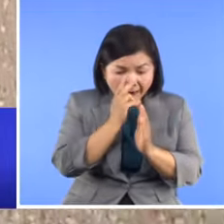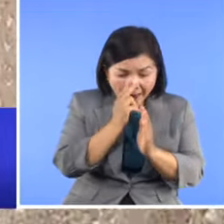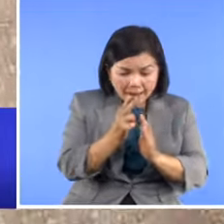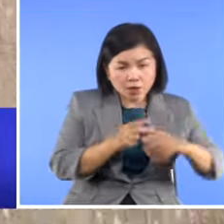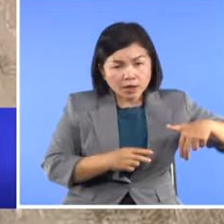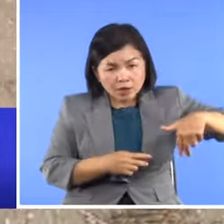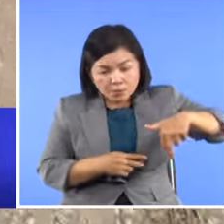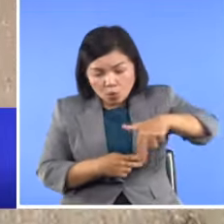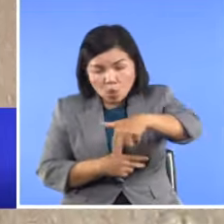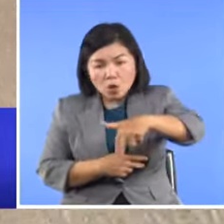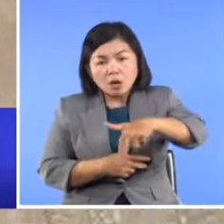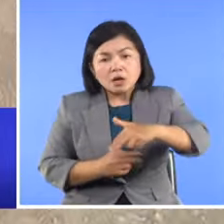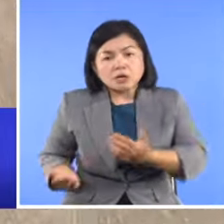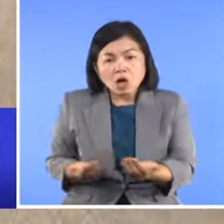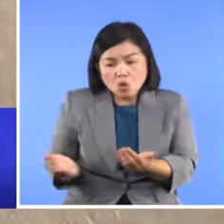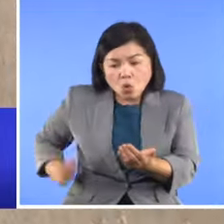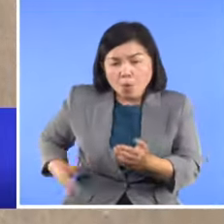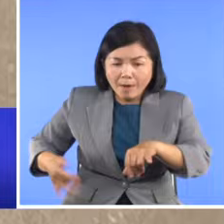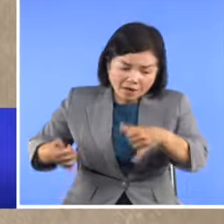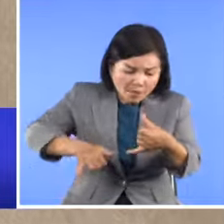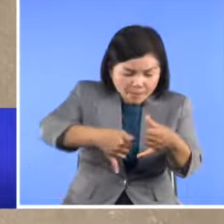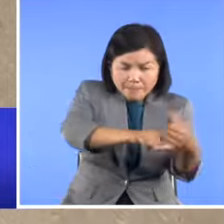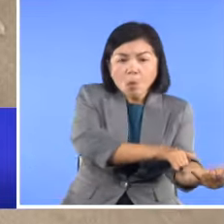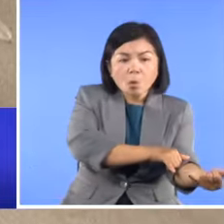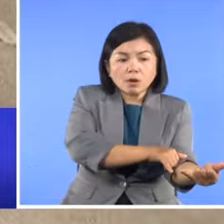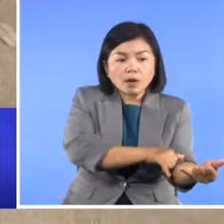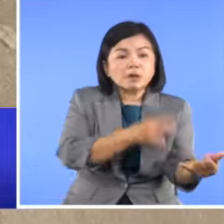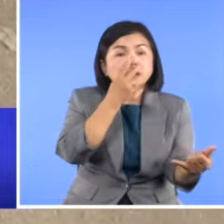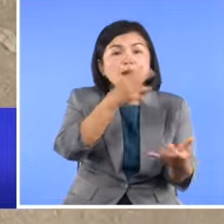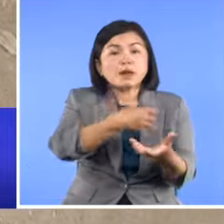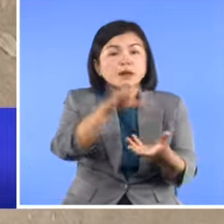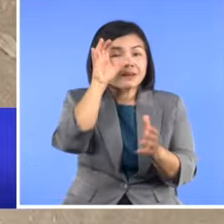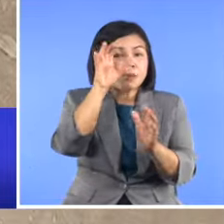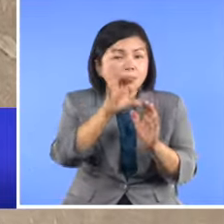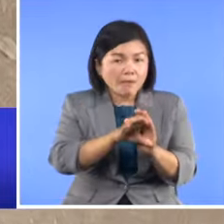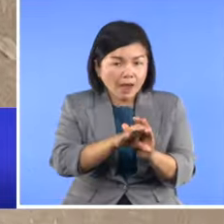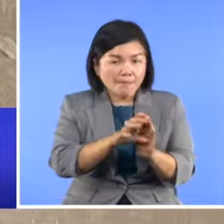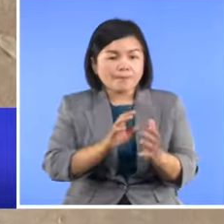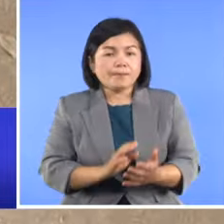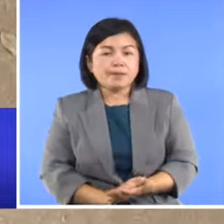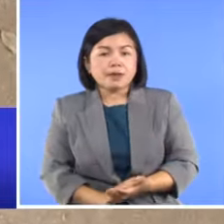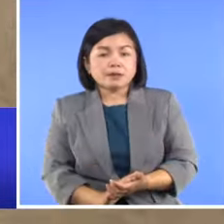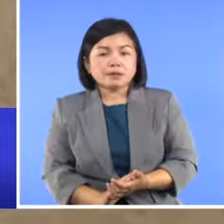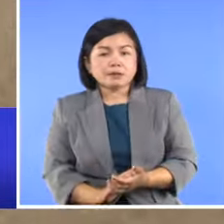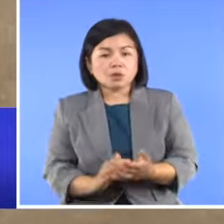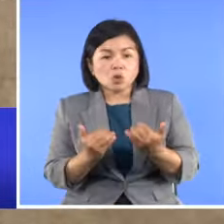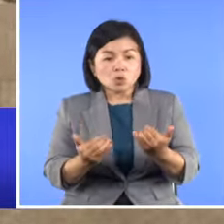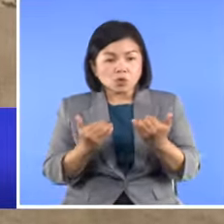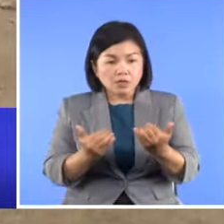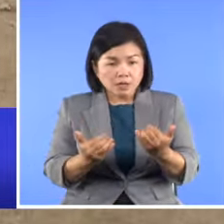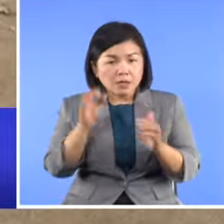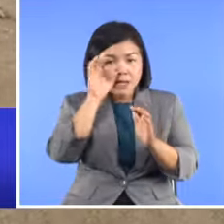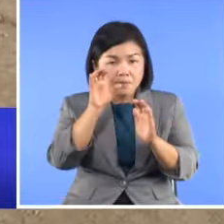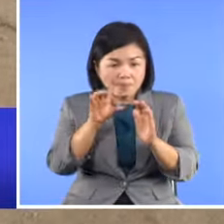ออนี่นะครับท่านก็เสียหลักในล้มลงอย่างที่ผมได้กล่าวไปเมื่อสักครู่เนี่ยคุณธันดาแก้วสว่างเนี่ยเจ้าของภาพ